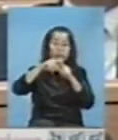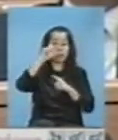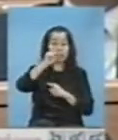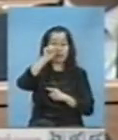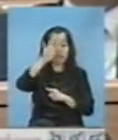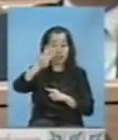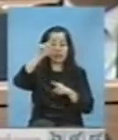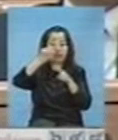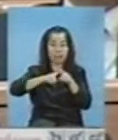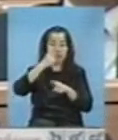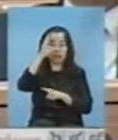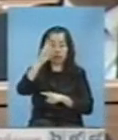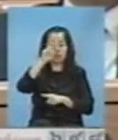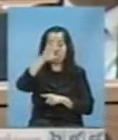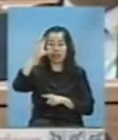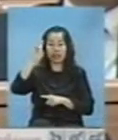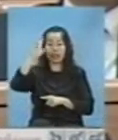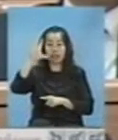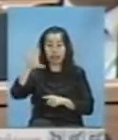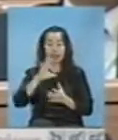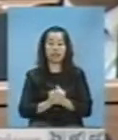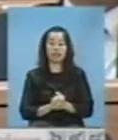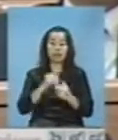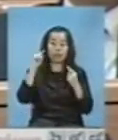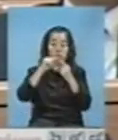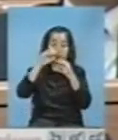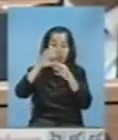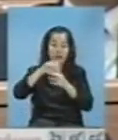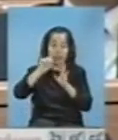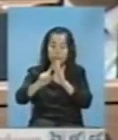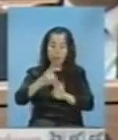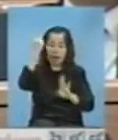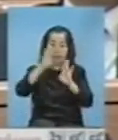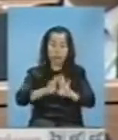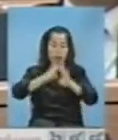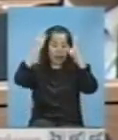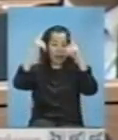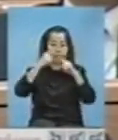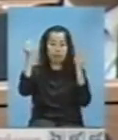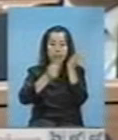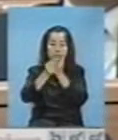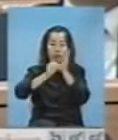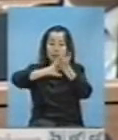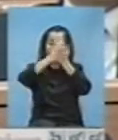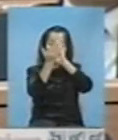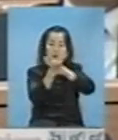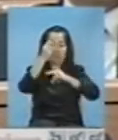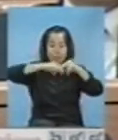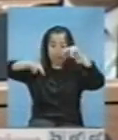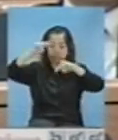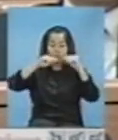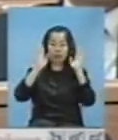น2475ซึ่งเป็นวันที่มีการเปลี่ยนแปลงการปกครองมาสู่ระบอบประชาธิปไ